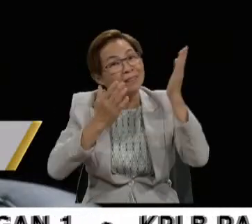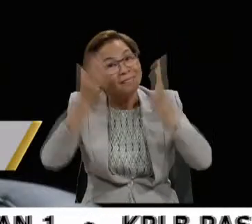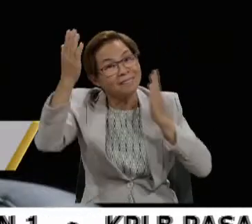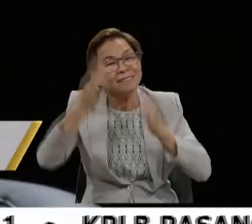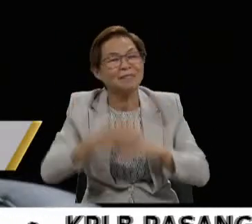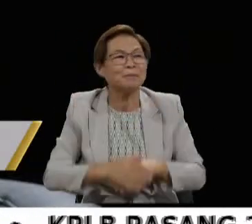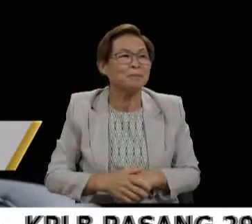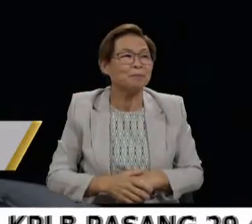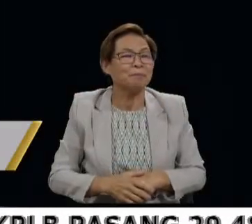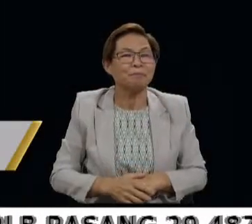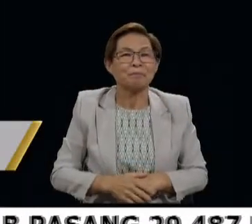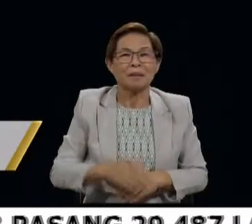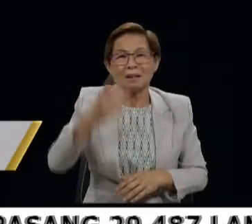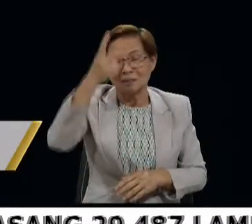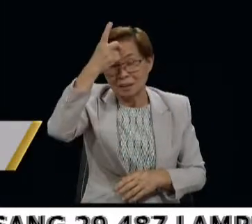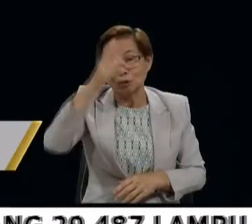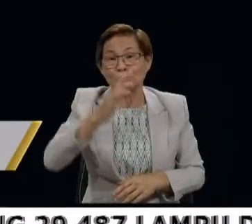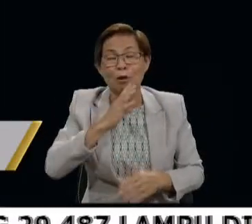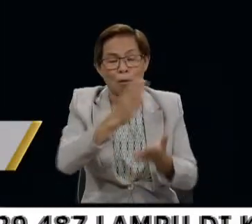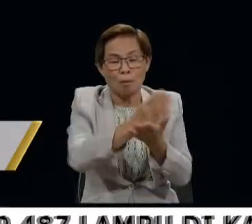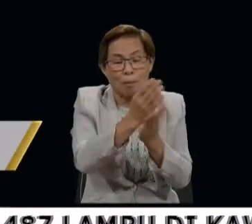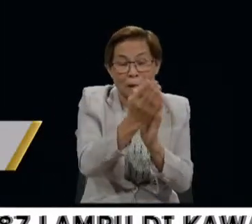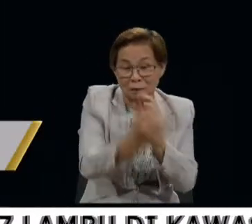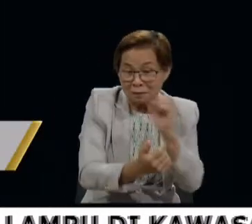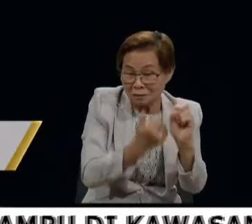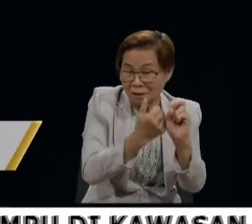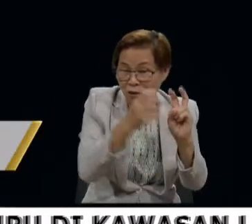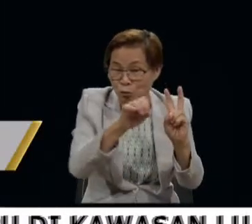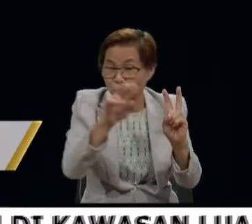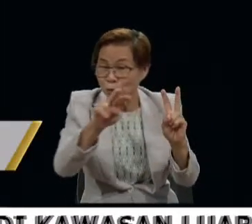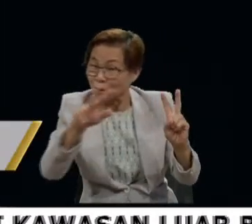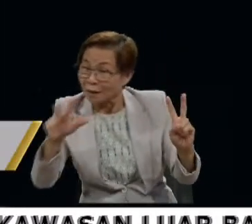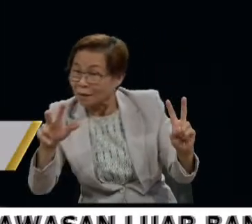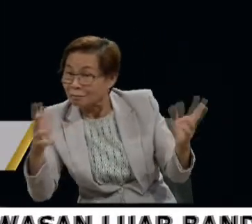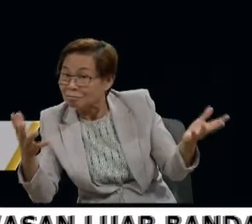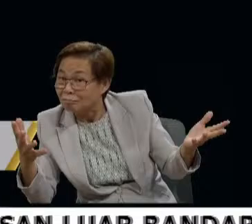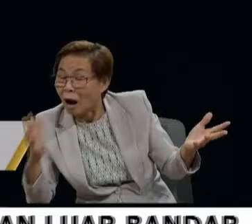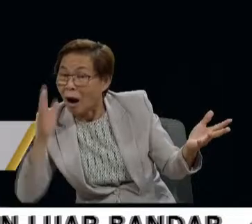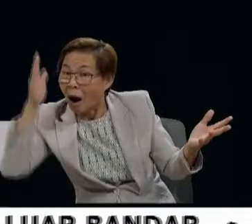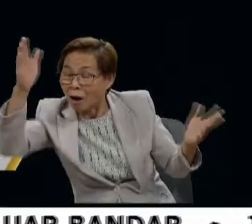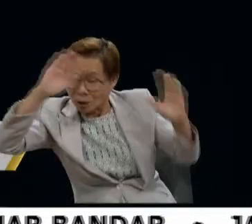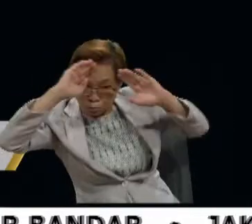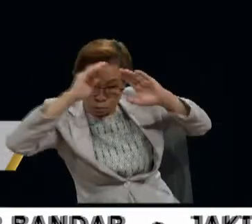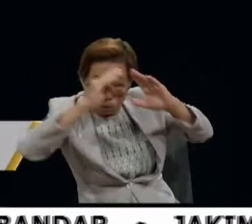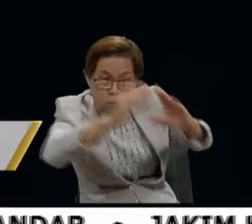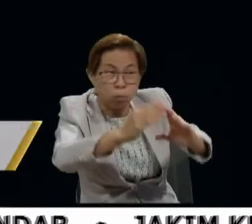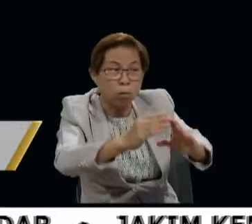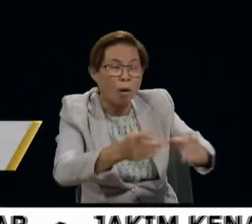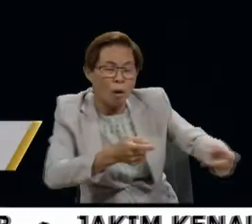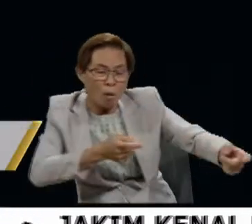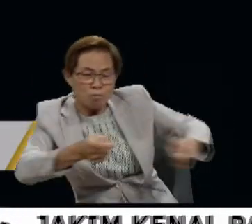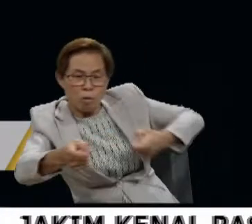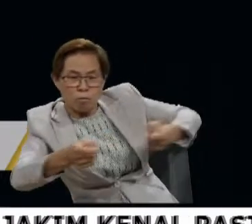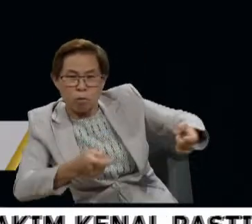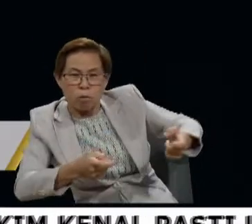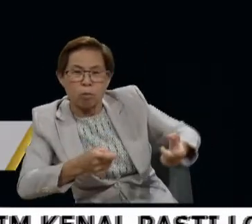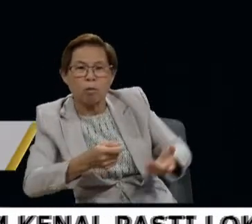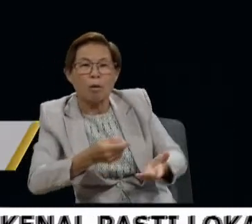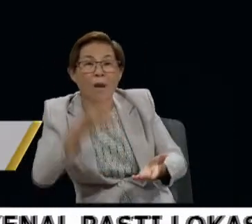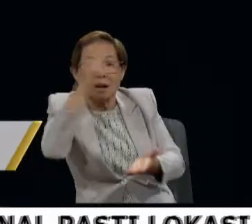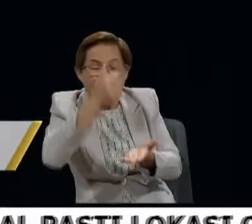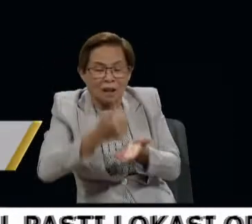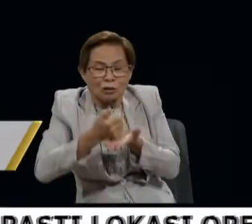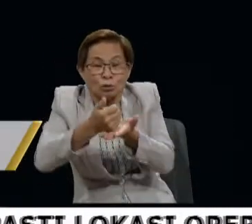m Datuk Seri menyebut juga tentang bajet 2023 ini yang akan menumpukan kepada pengurusan subsidi yang lebih